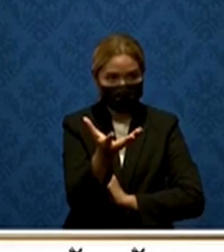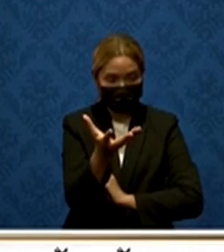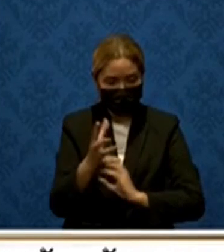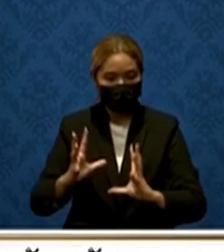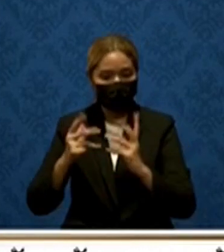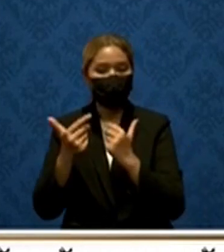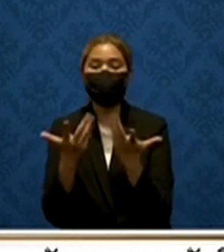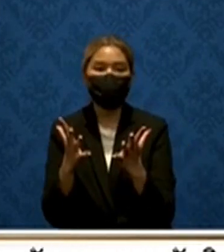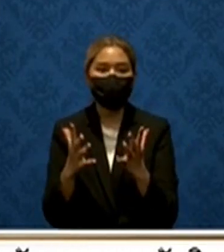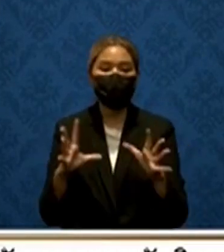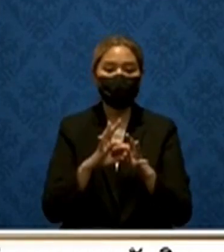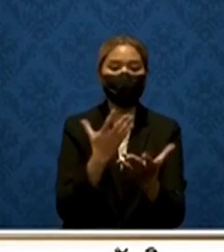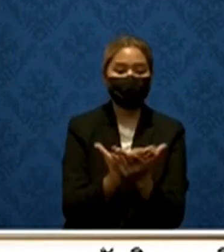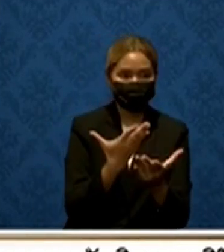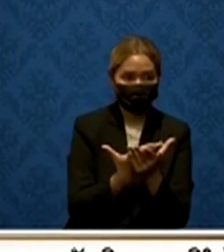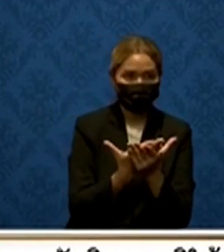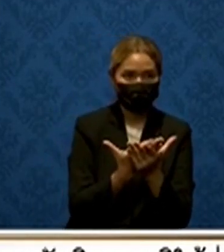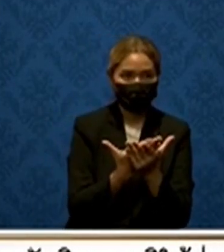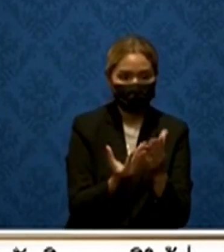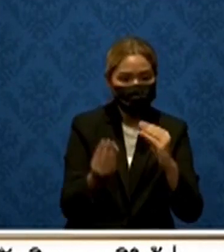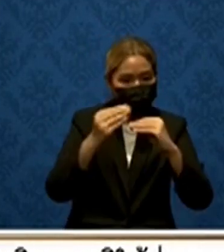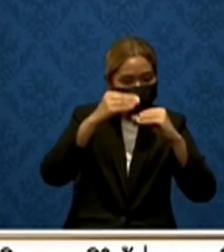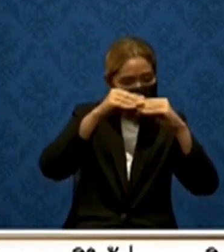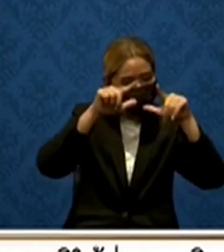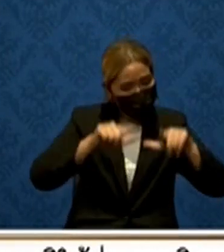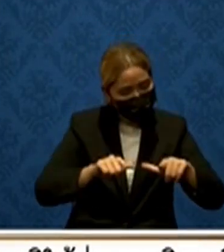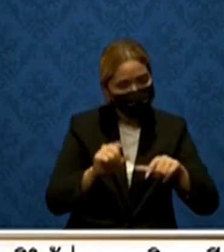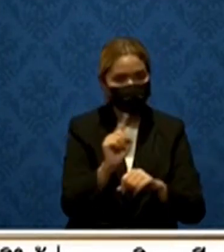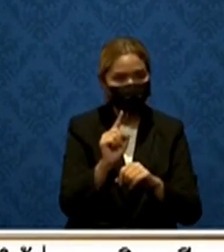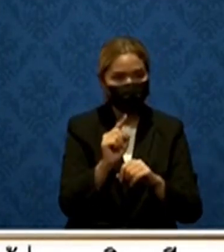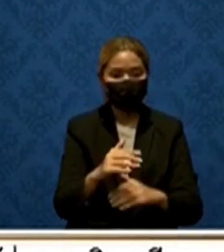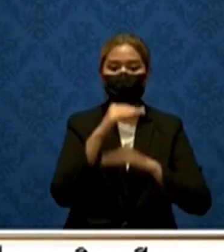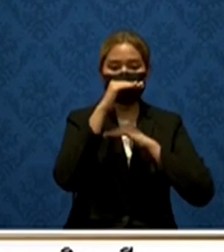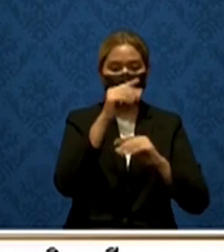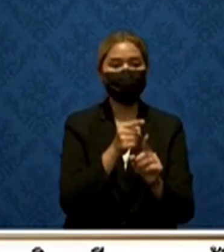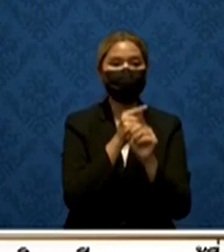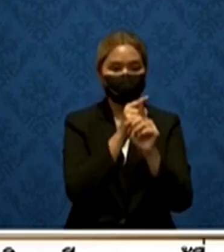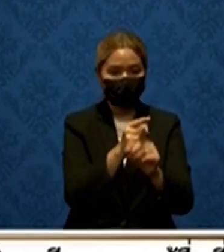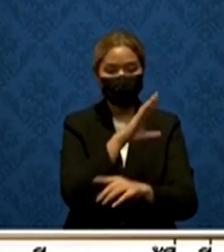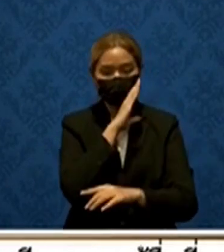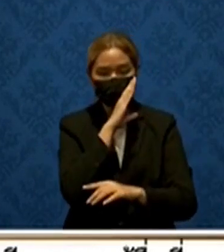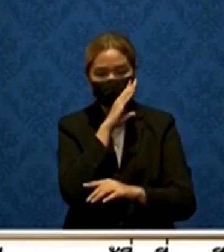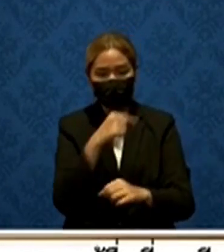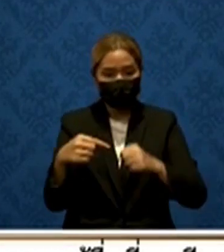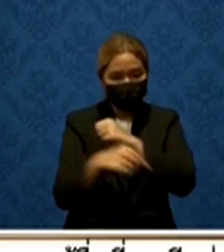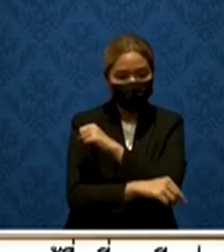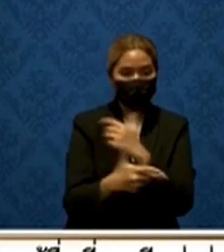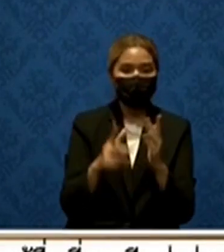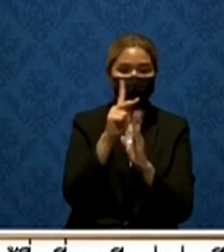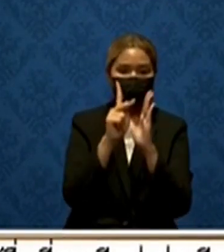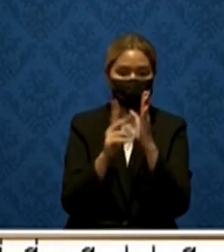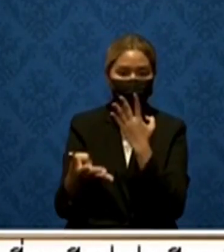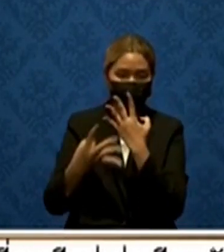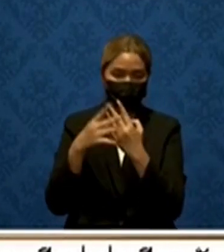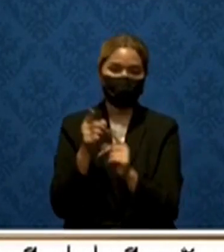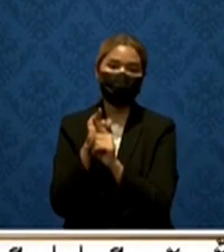เกินควรและอย่าให้เป็นการขายเกินราคาที่อนุญาตไม่ใช่นั้นตองดำเนนคดีแล้วกผมสั่งการแล